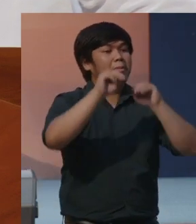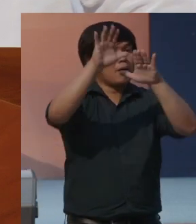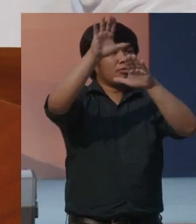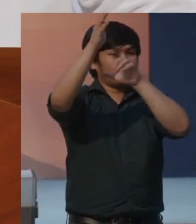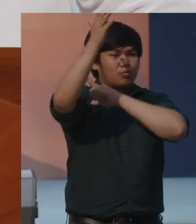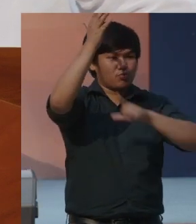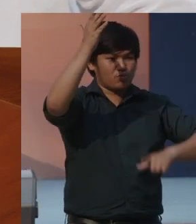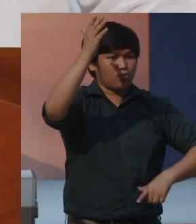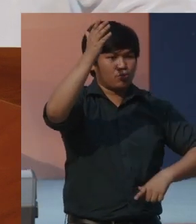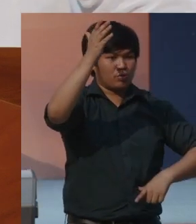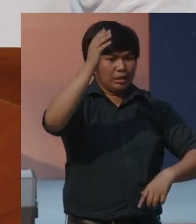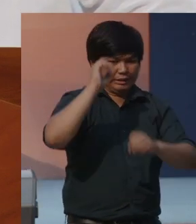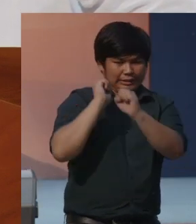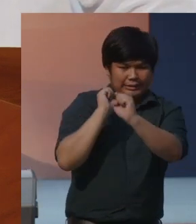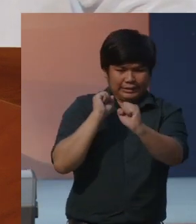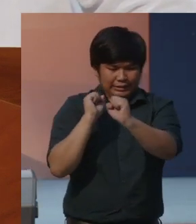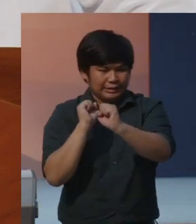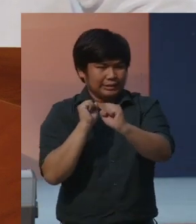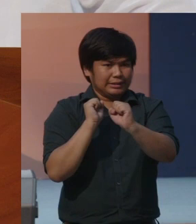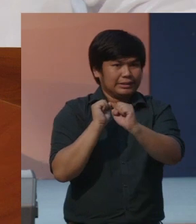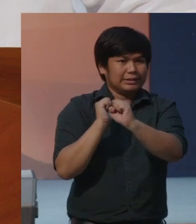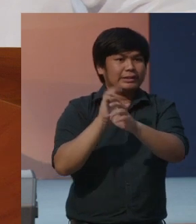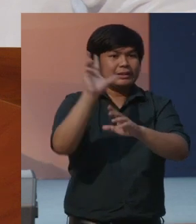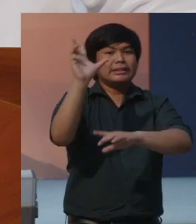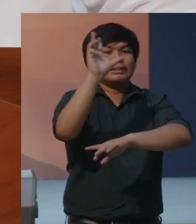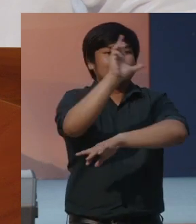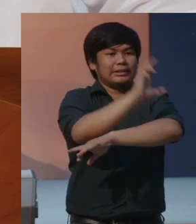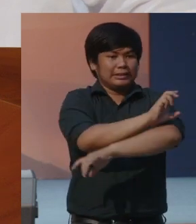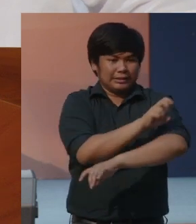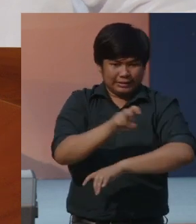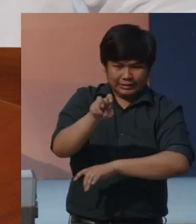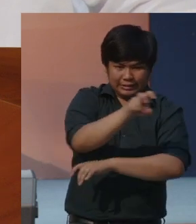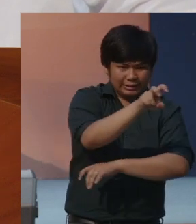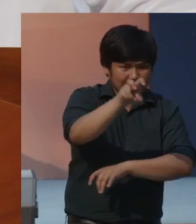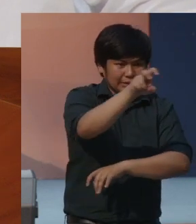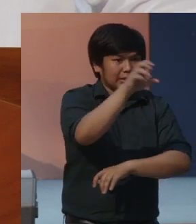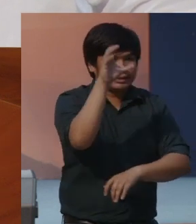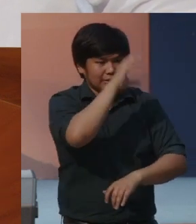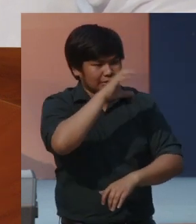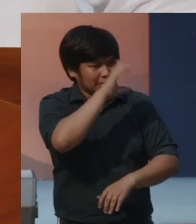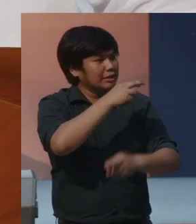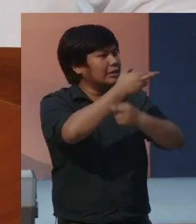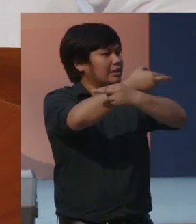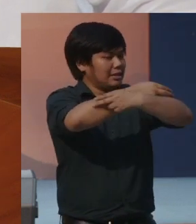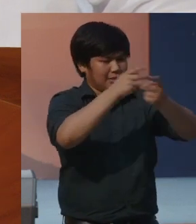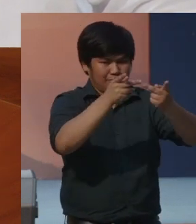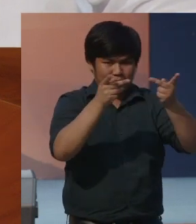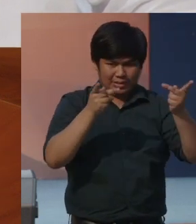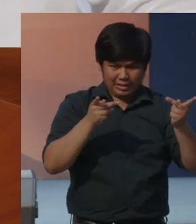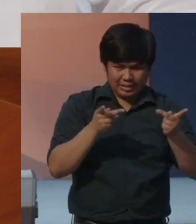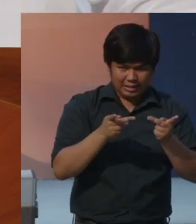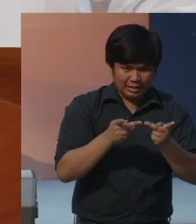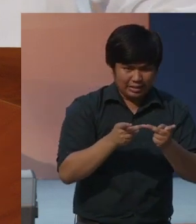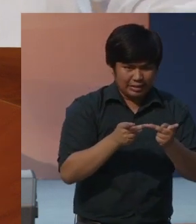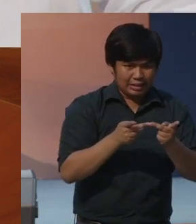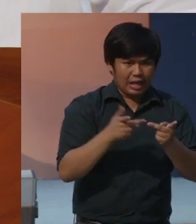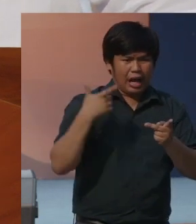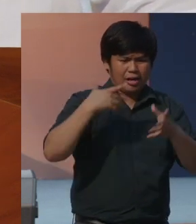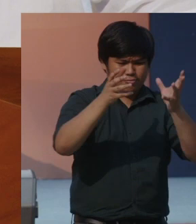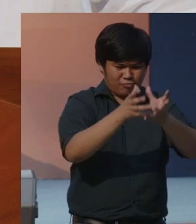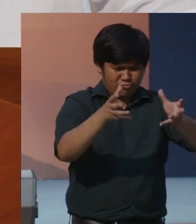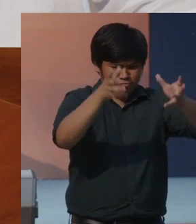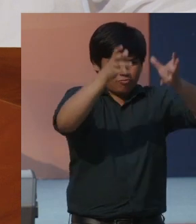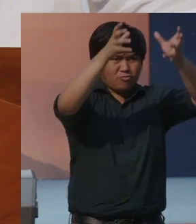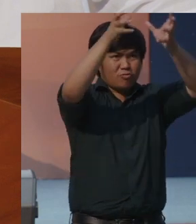ark of the covenant of the Lord went before them 3 days' journey to seek out a resting place for them. And the cloud of the Lord